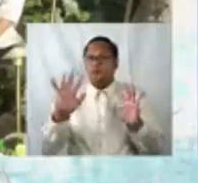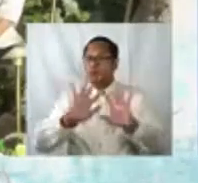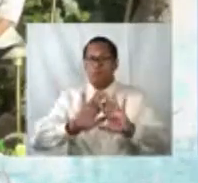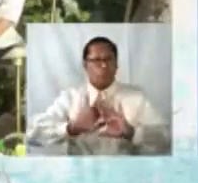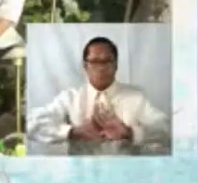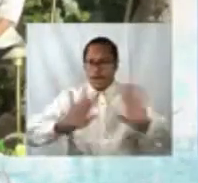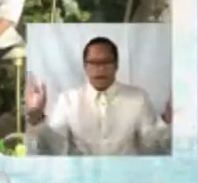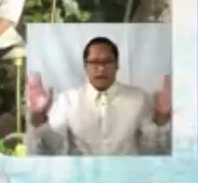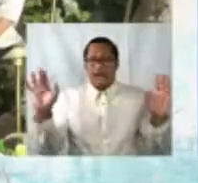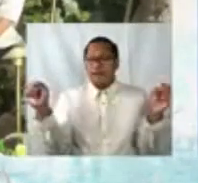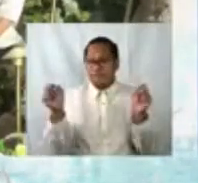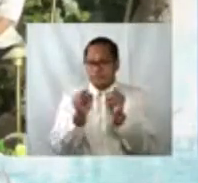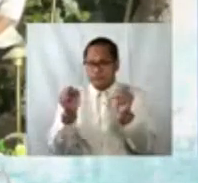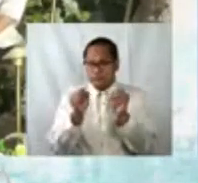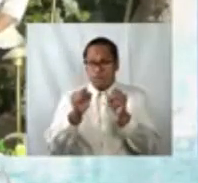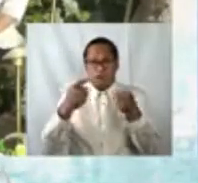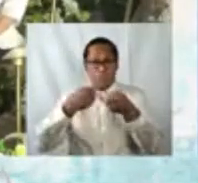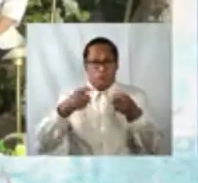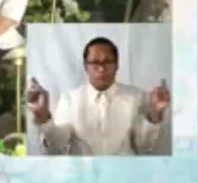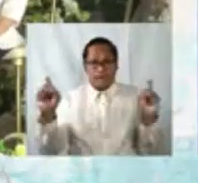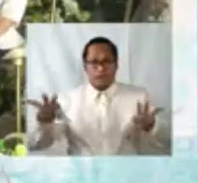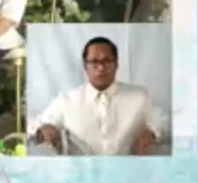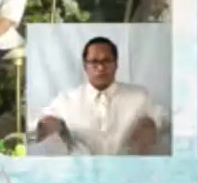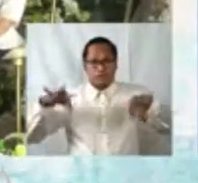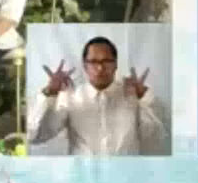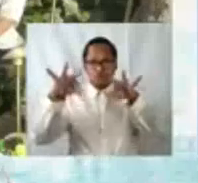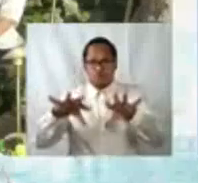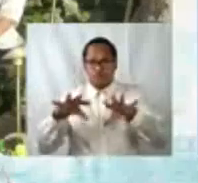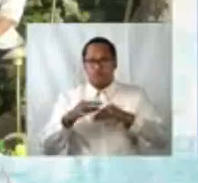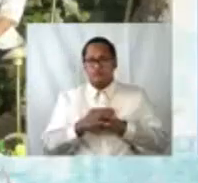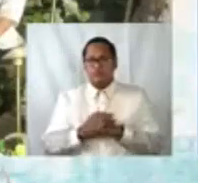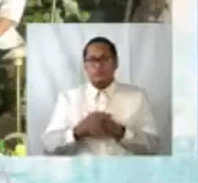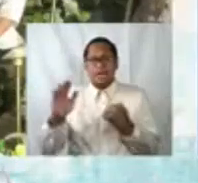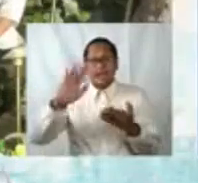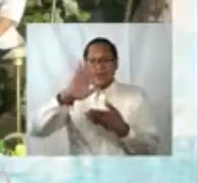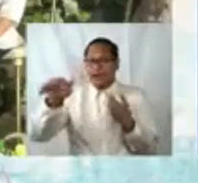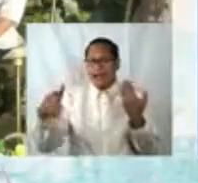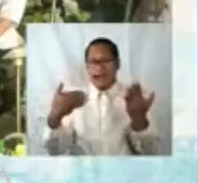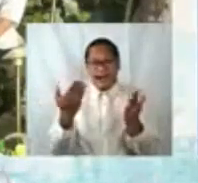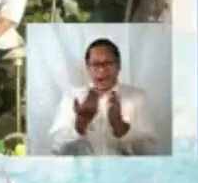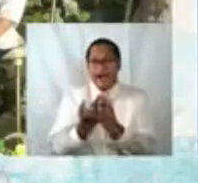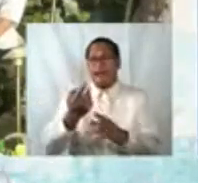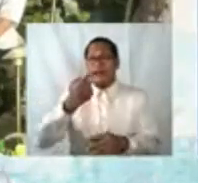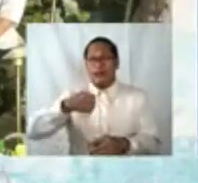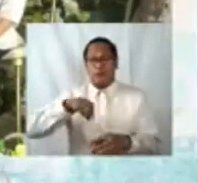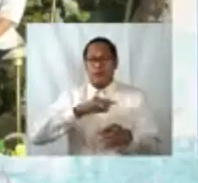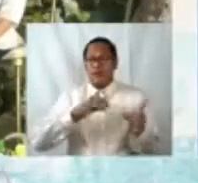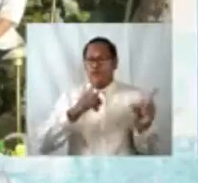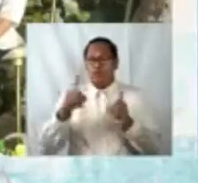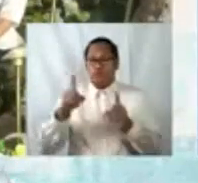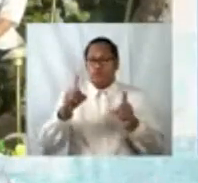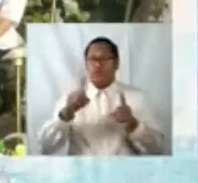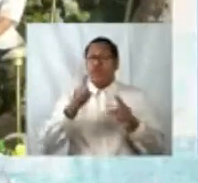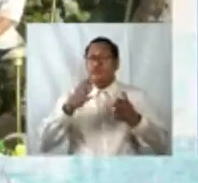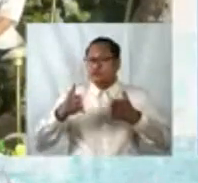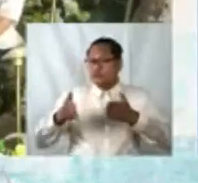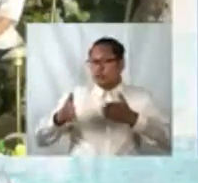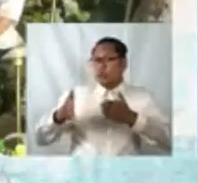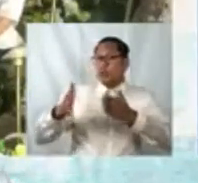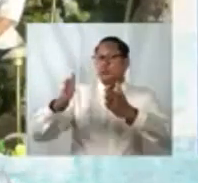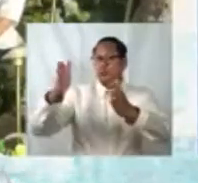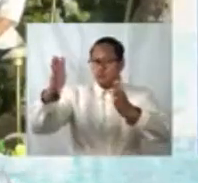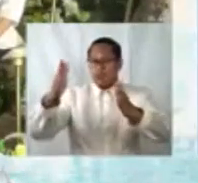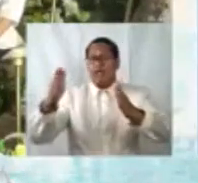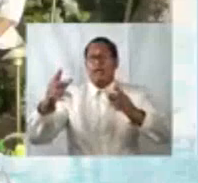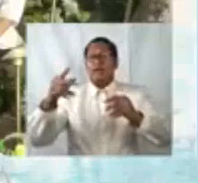Walang maliit o malaking kontribusyon. Lahat ng ating ginagawa ay hakbang tungo sa